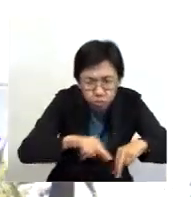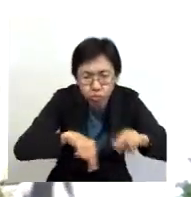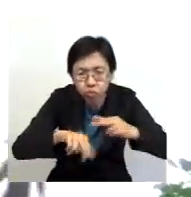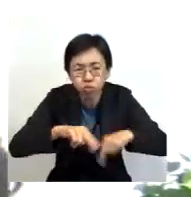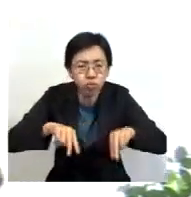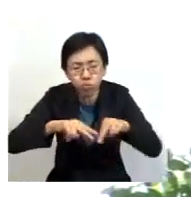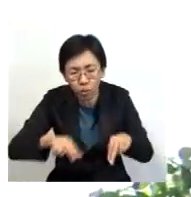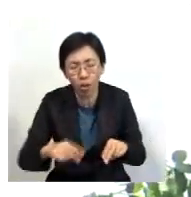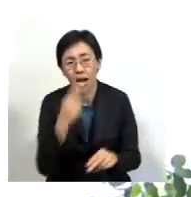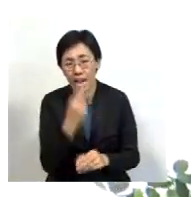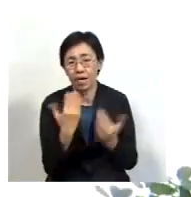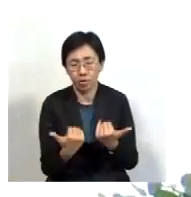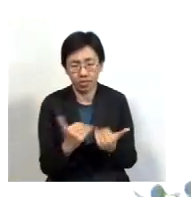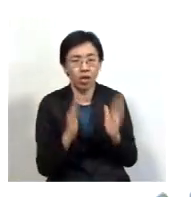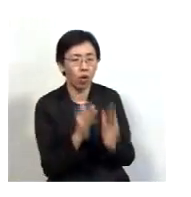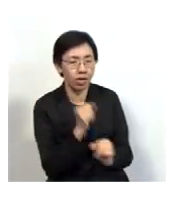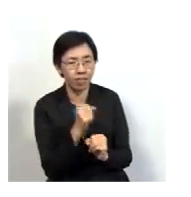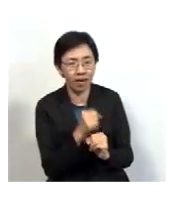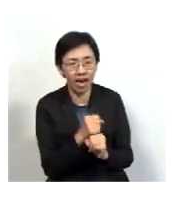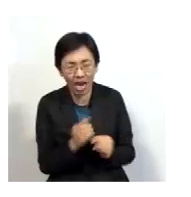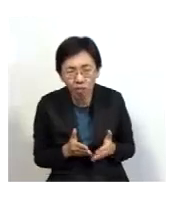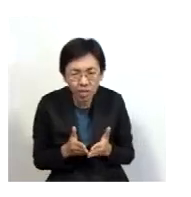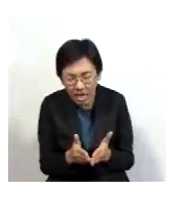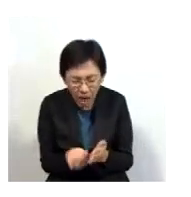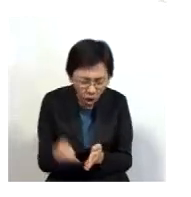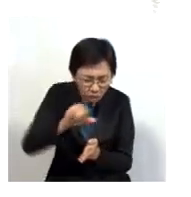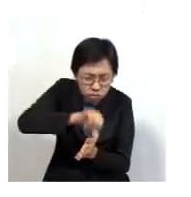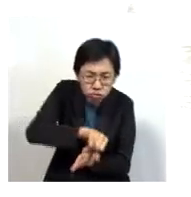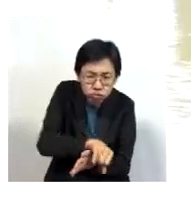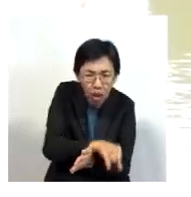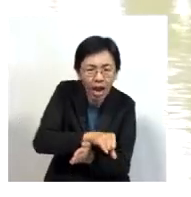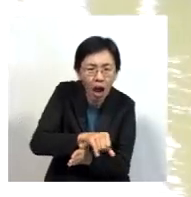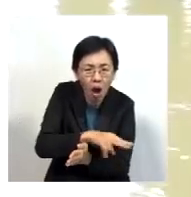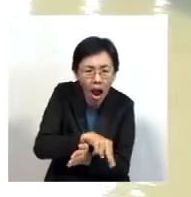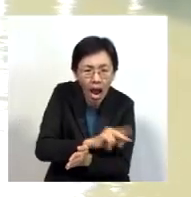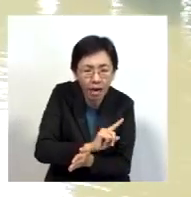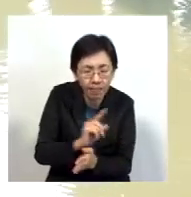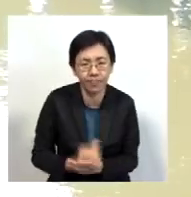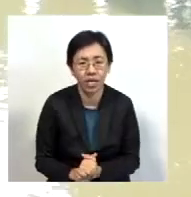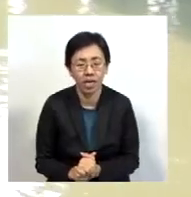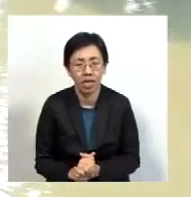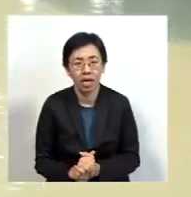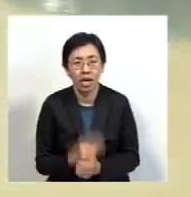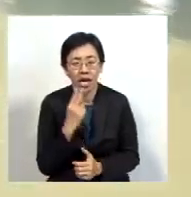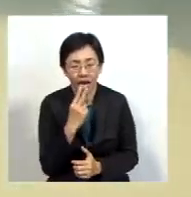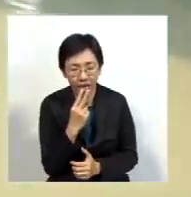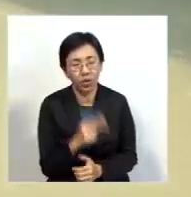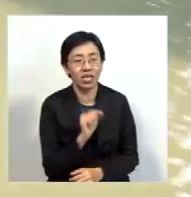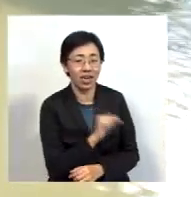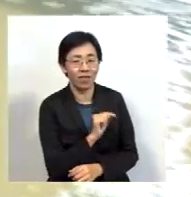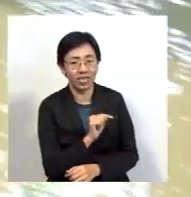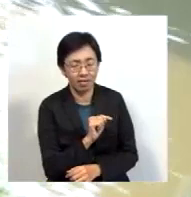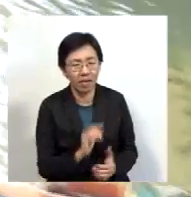อนนี้หน่อยนะคะว่าเจ้าหน้าที่ได้ปฏิบัติการอะไรยังไงแล้วนะคะทางฝั่งขวามือนะคะตอนนี้เจ้าหน้า